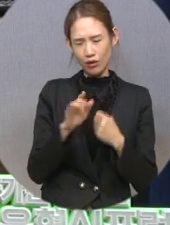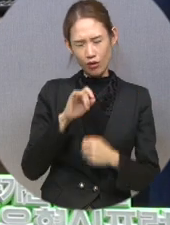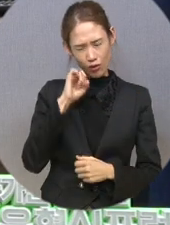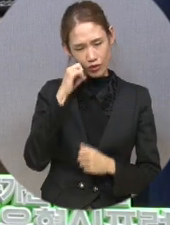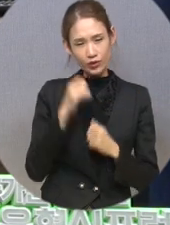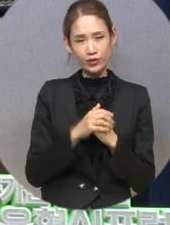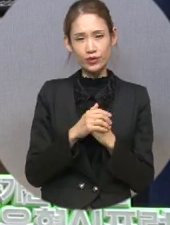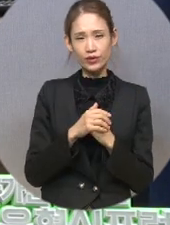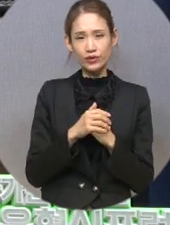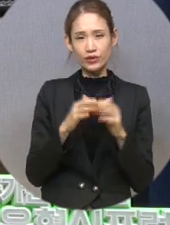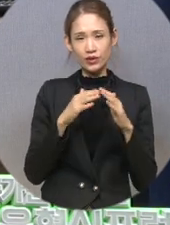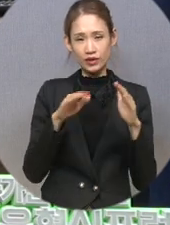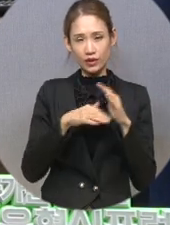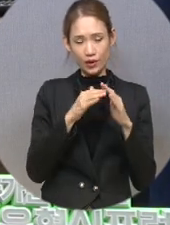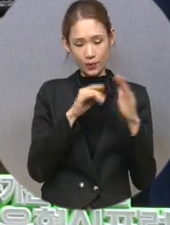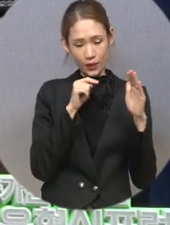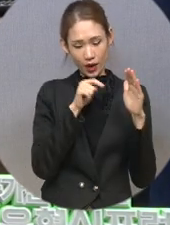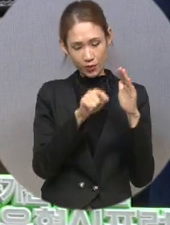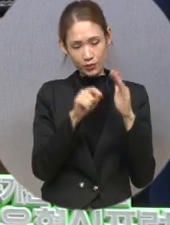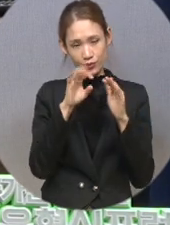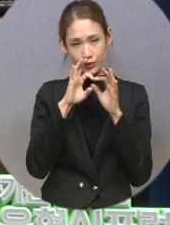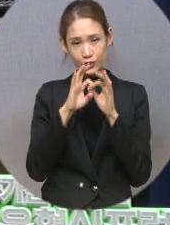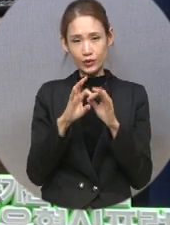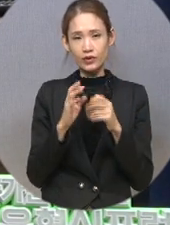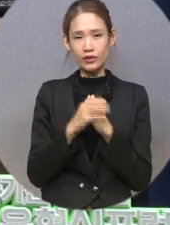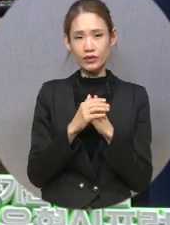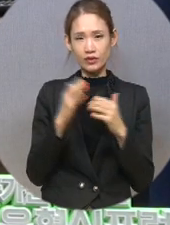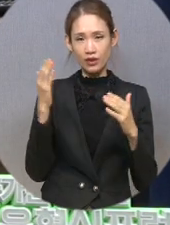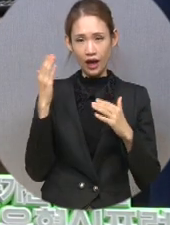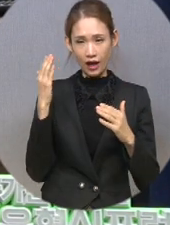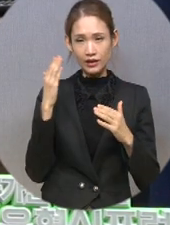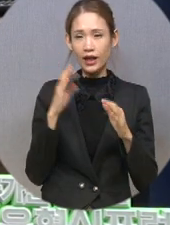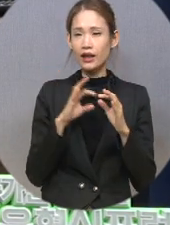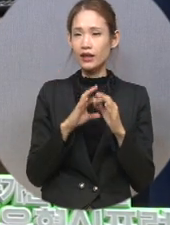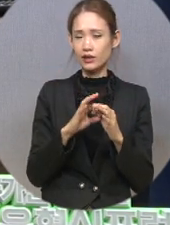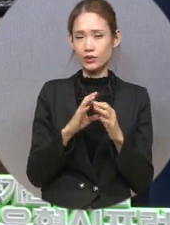통해서 그 학생을 이렇게 큰건 아니지만